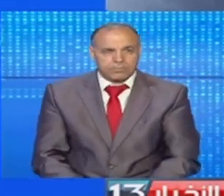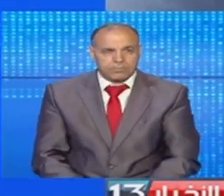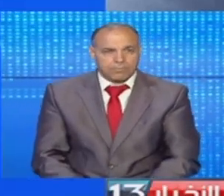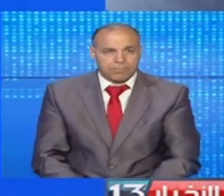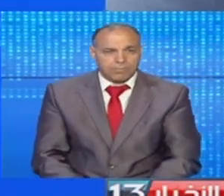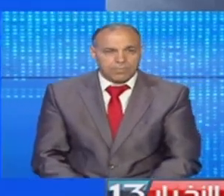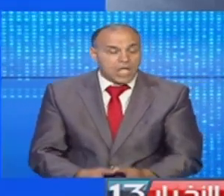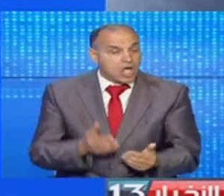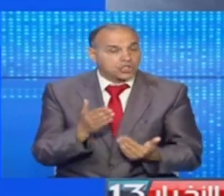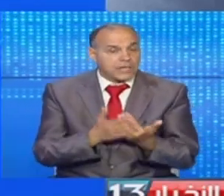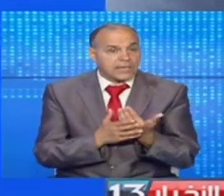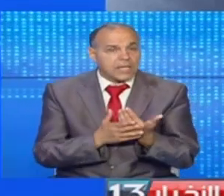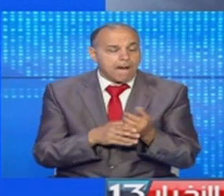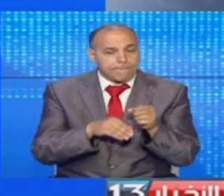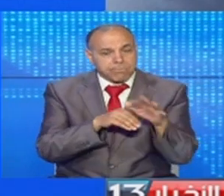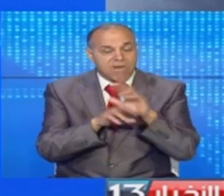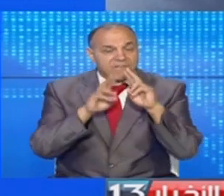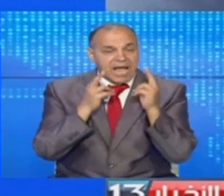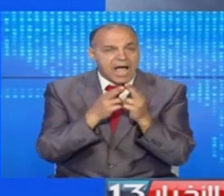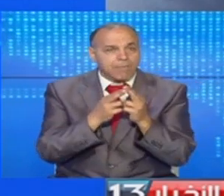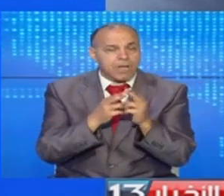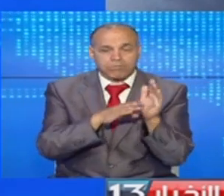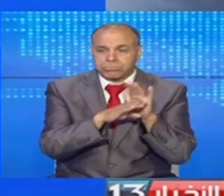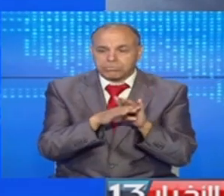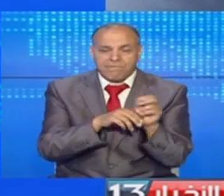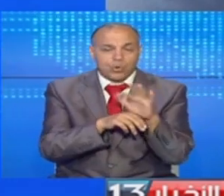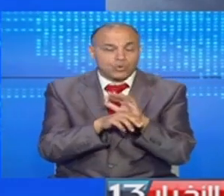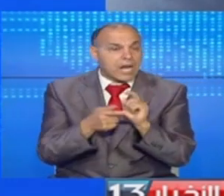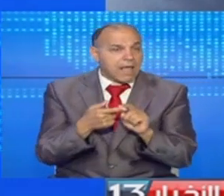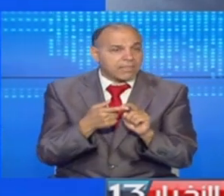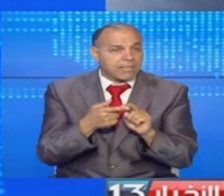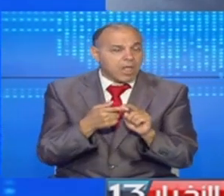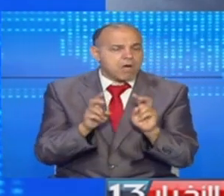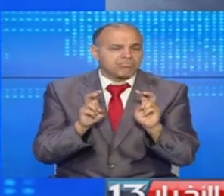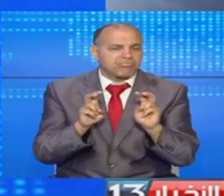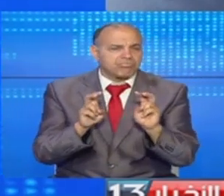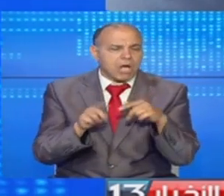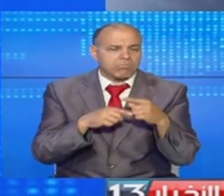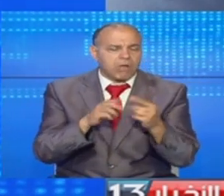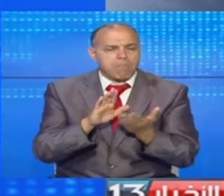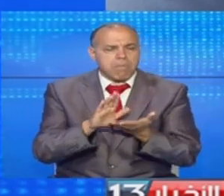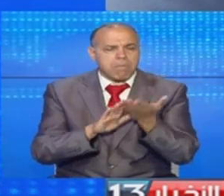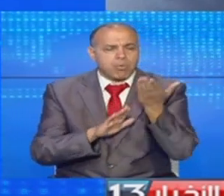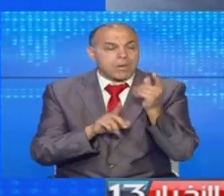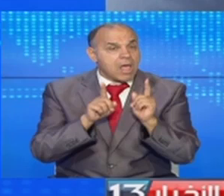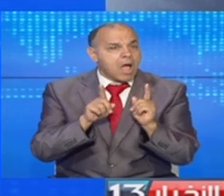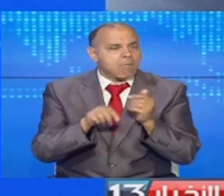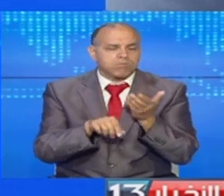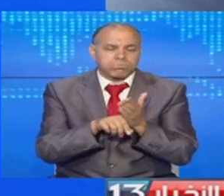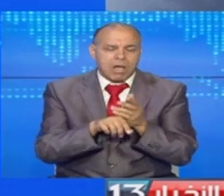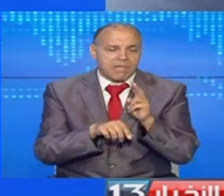وفي مستجدات الوضع الوبائي في العالم، يحافظ فيروس كورونا على نسقه المتصاعد مخلفا